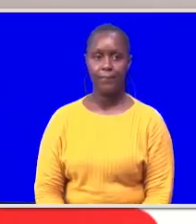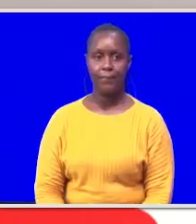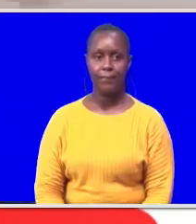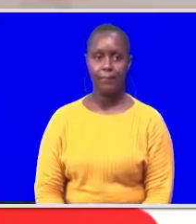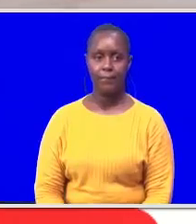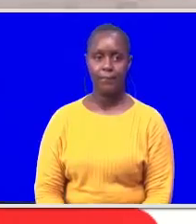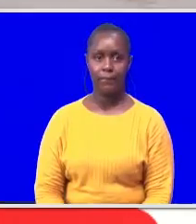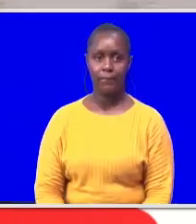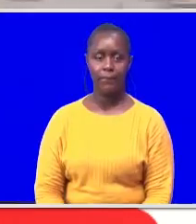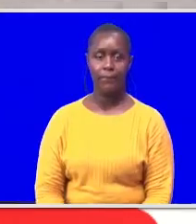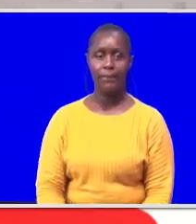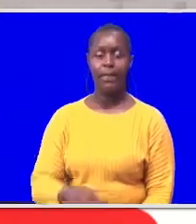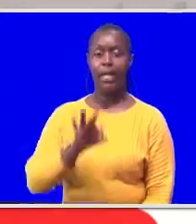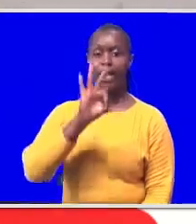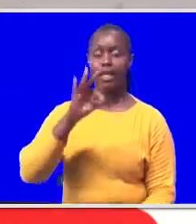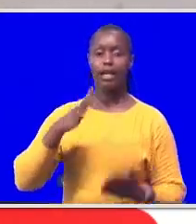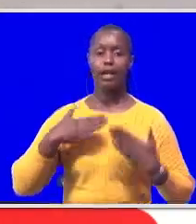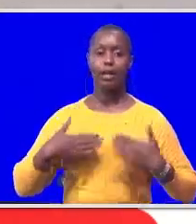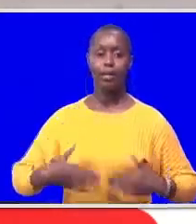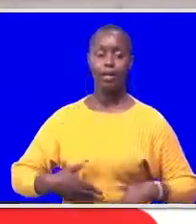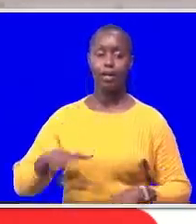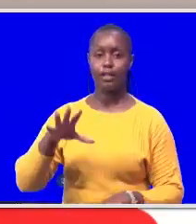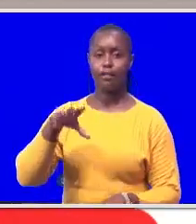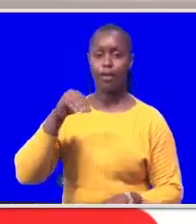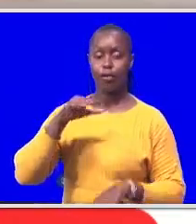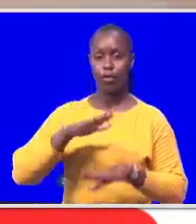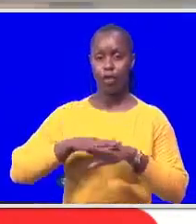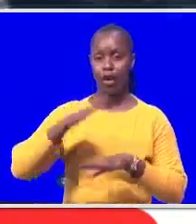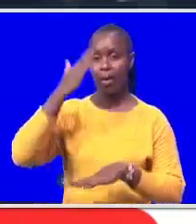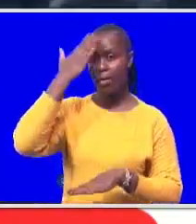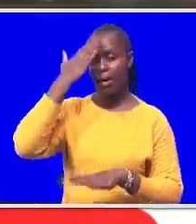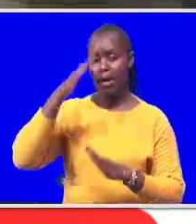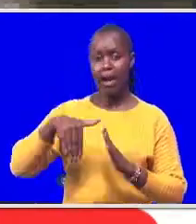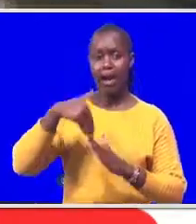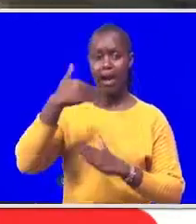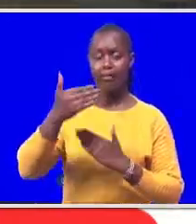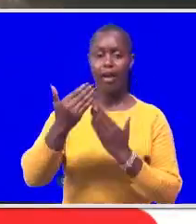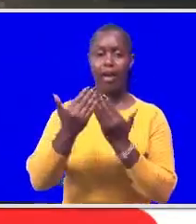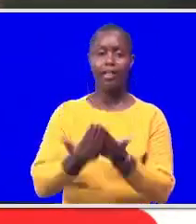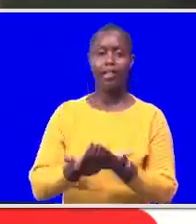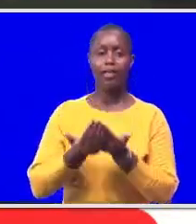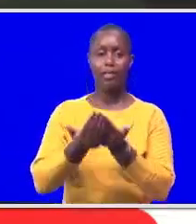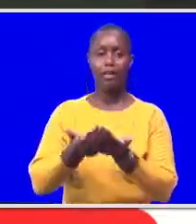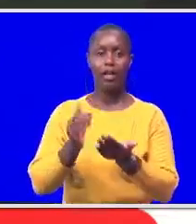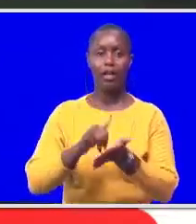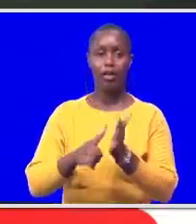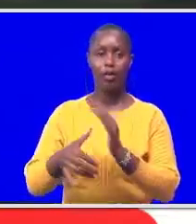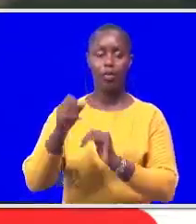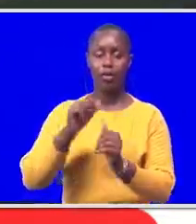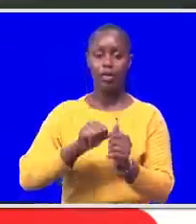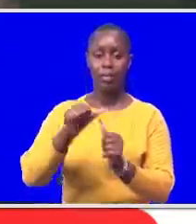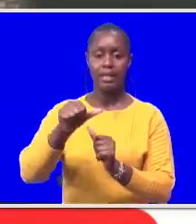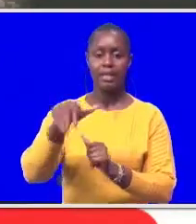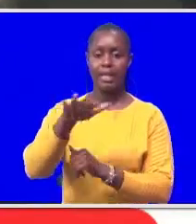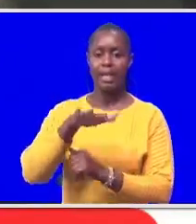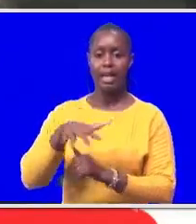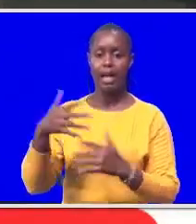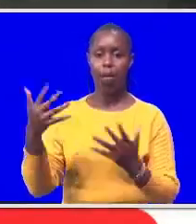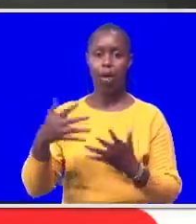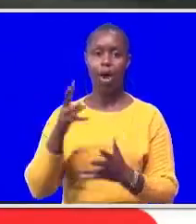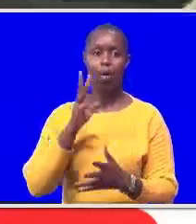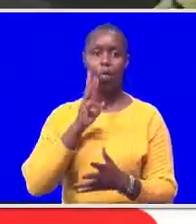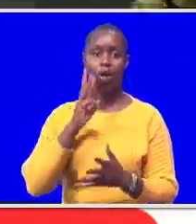Miili mitatu iliyopolewa siku ya Jumatatu baada ya boti kupinduka ilipokuwa ikivuka eneo lililofurika maji